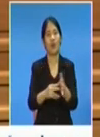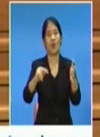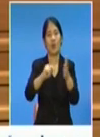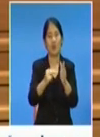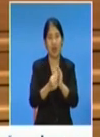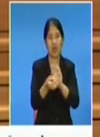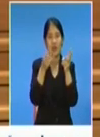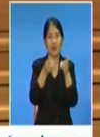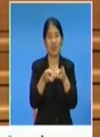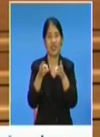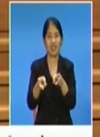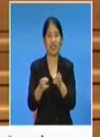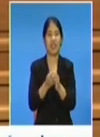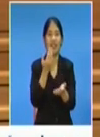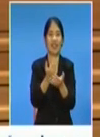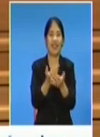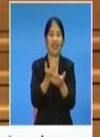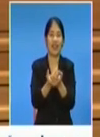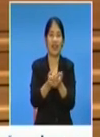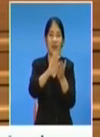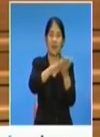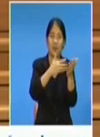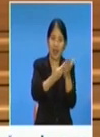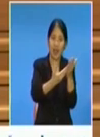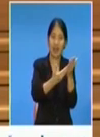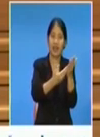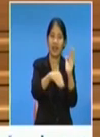คาคราวนี้มาถึงเรื่องการประกวดราคานะครับผมฝากอีกนิดเดียวครับ